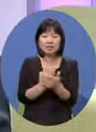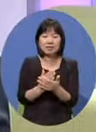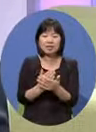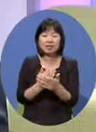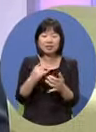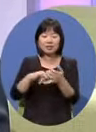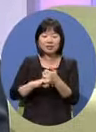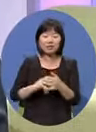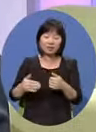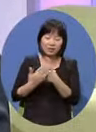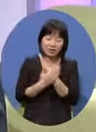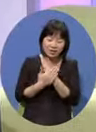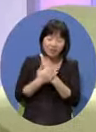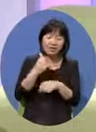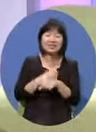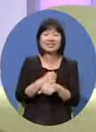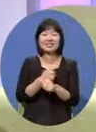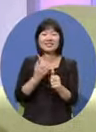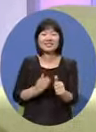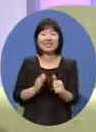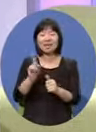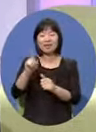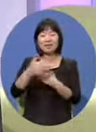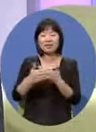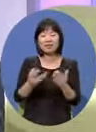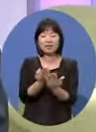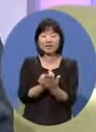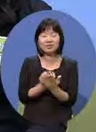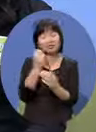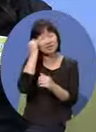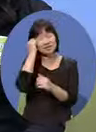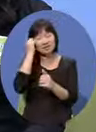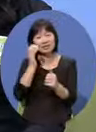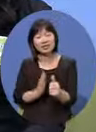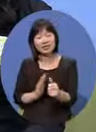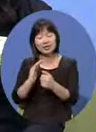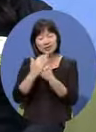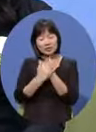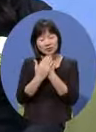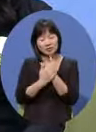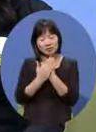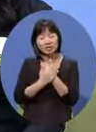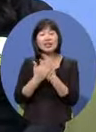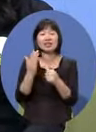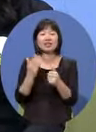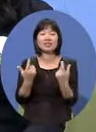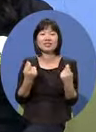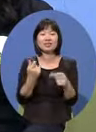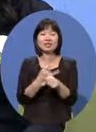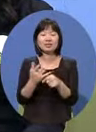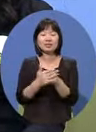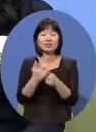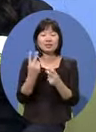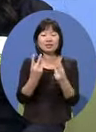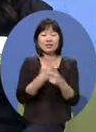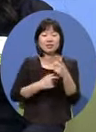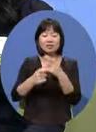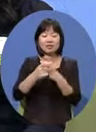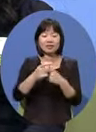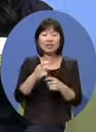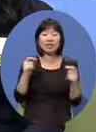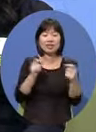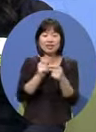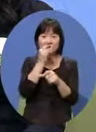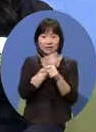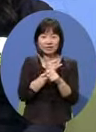꼭 나누시는 거. 스킨십. 네, 네 그리고 한 방에서 주무시는 거. 네네. 네. 그래서 좀 쓰다듬어주고 그렇게 해서 두 분이 훨씬 가까워질 수